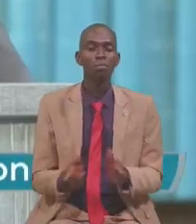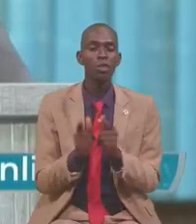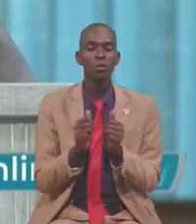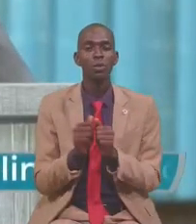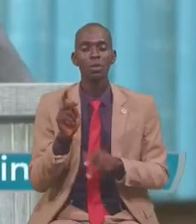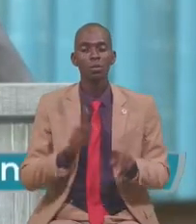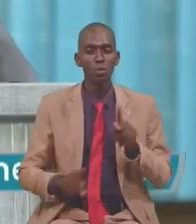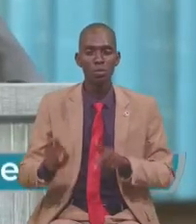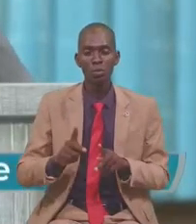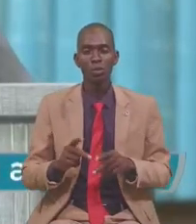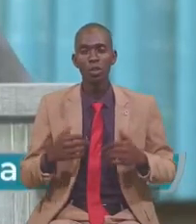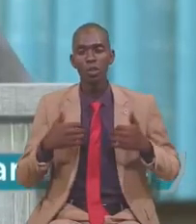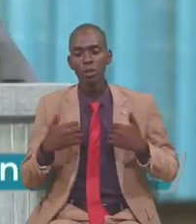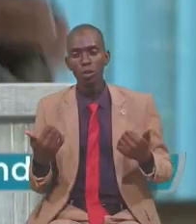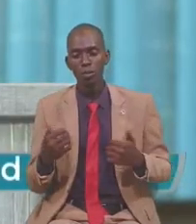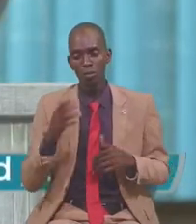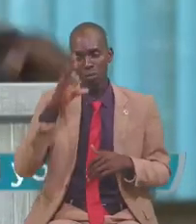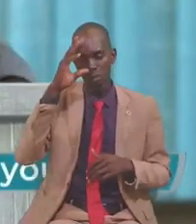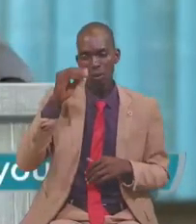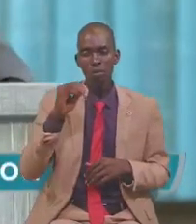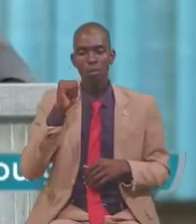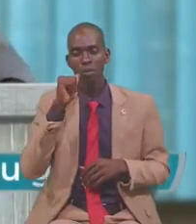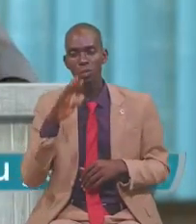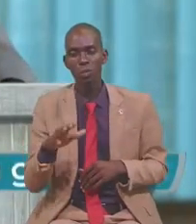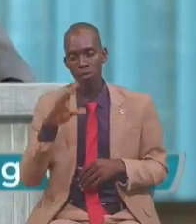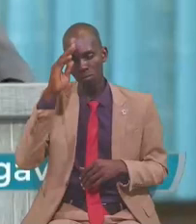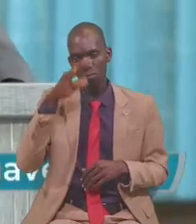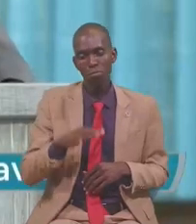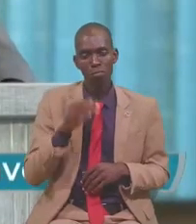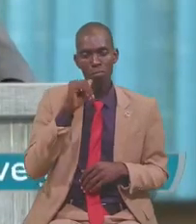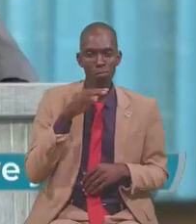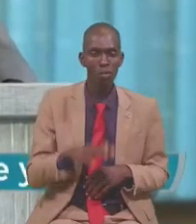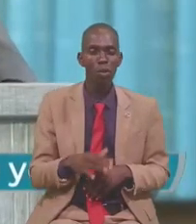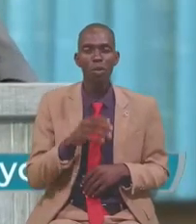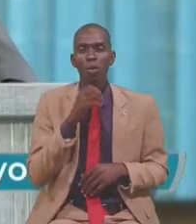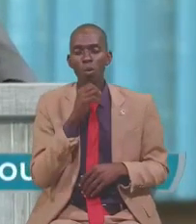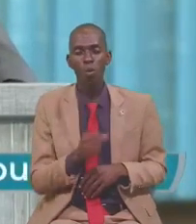Prenons en compte tous les convertis.